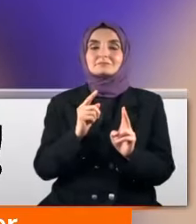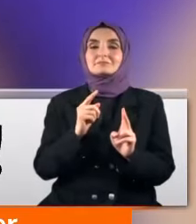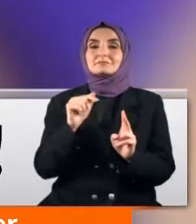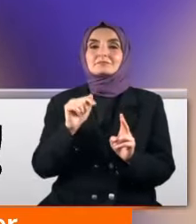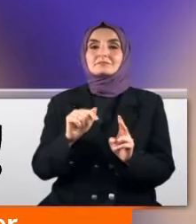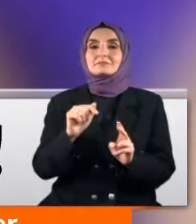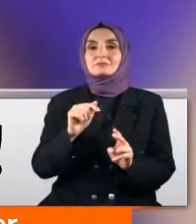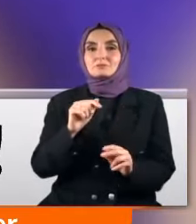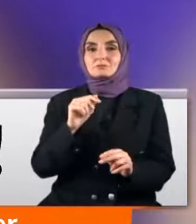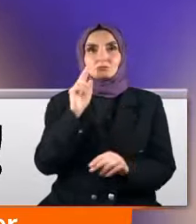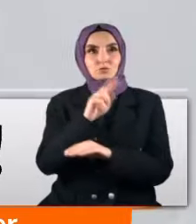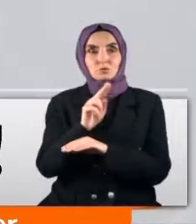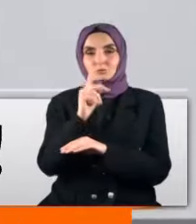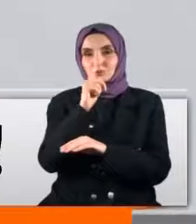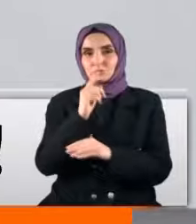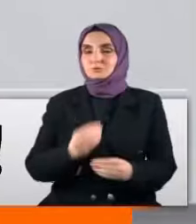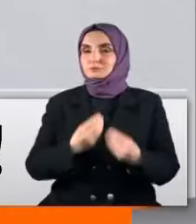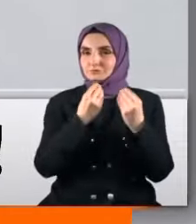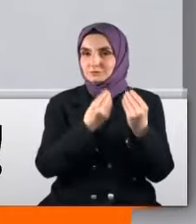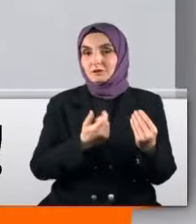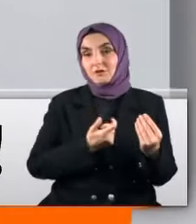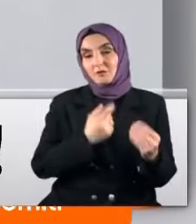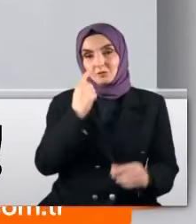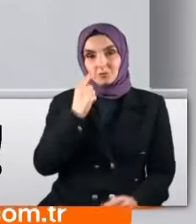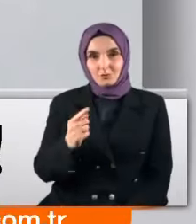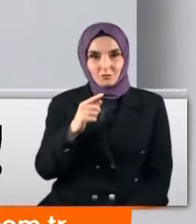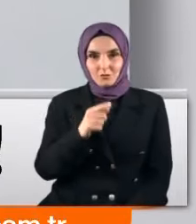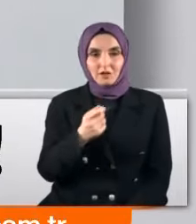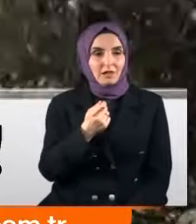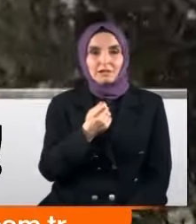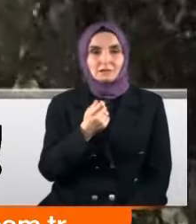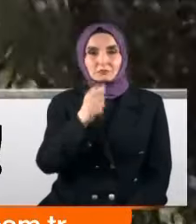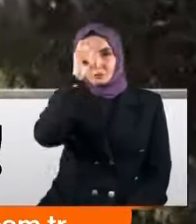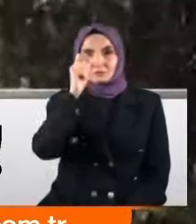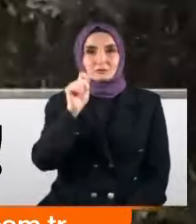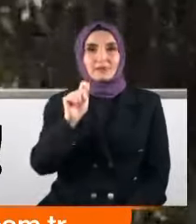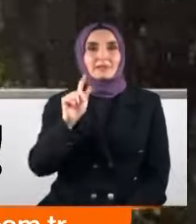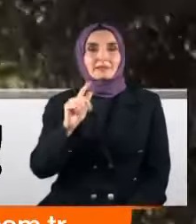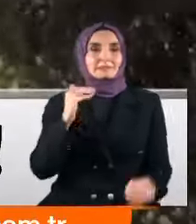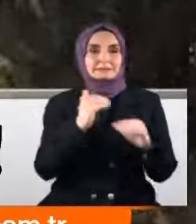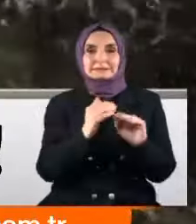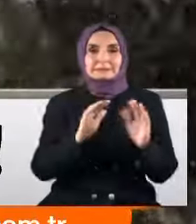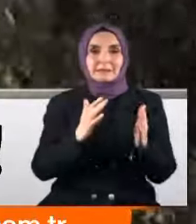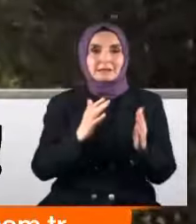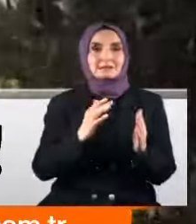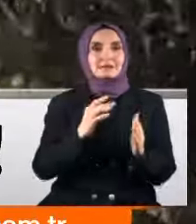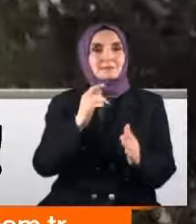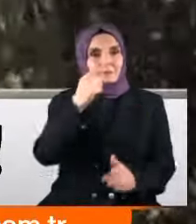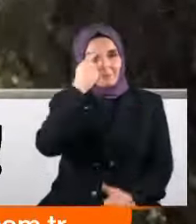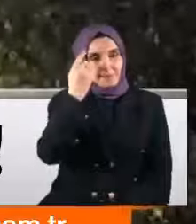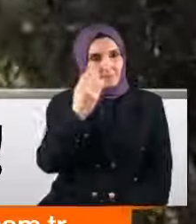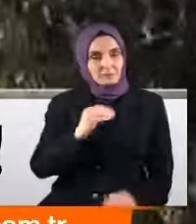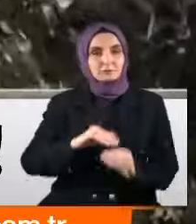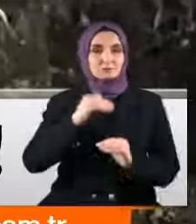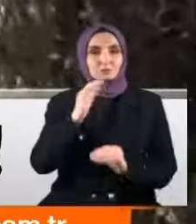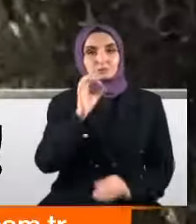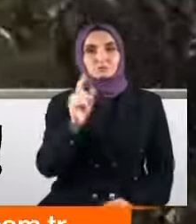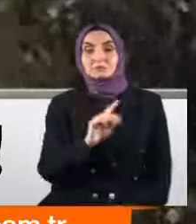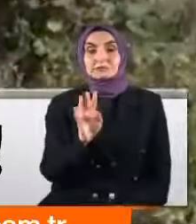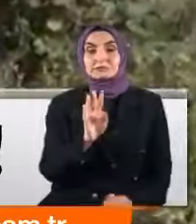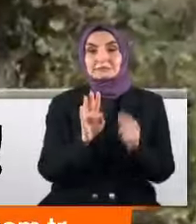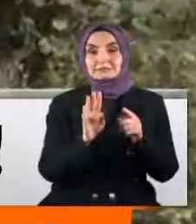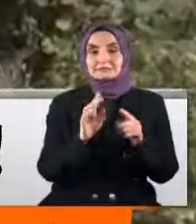tespiti yapıldıktan sonra % 40'ı kayaya nakit olarak verilecek çocuklarıma yatırım yapmak istiyorum işte tarla satın almak